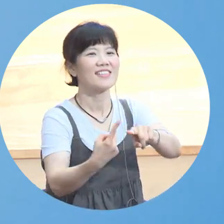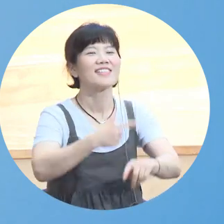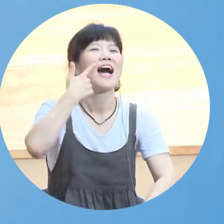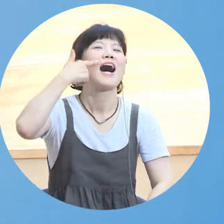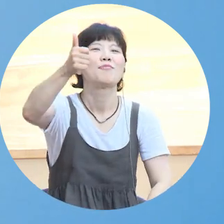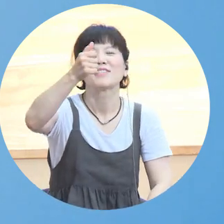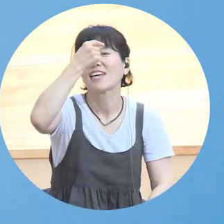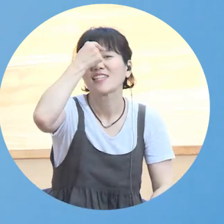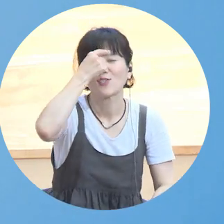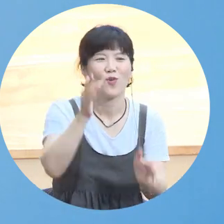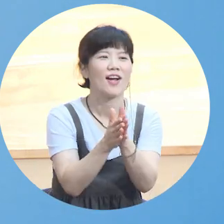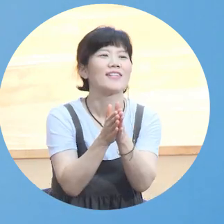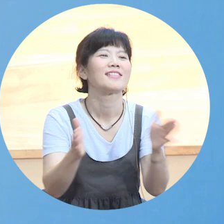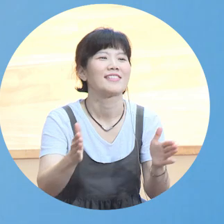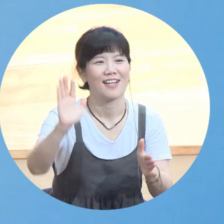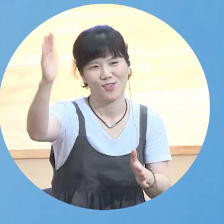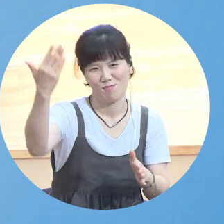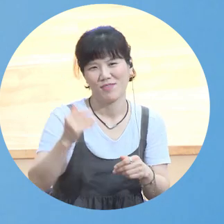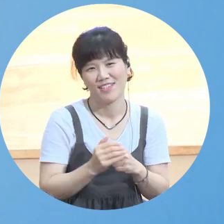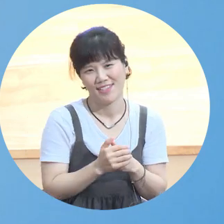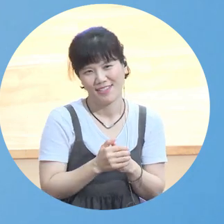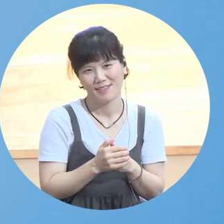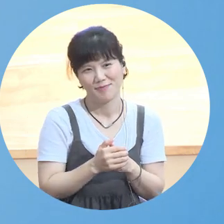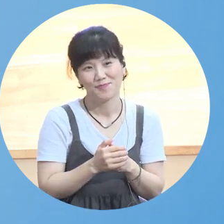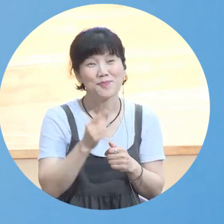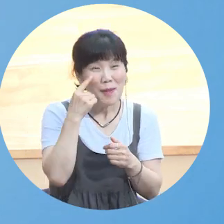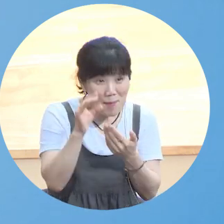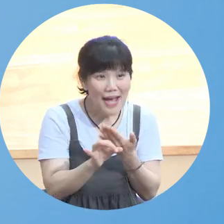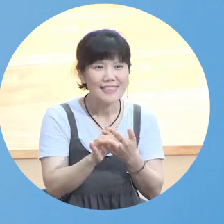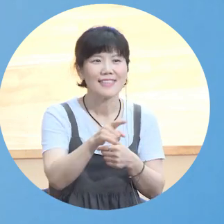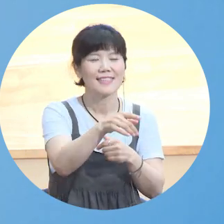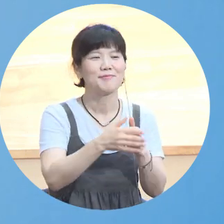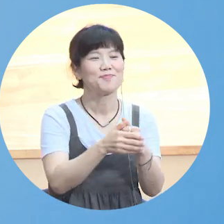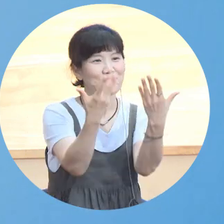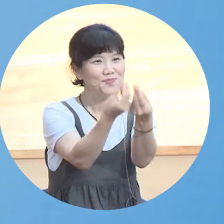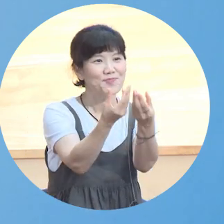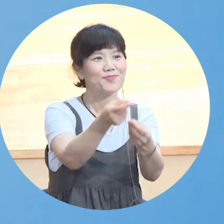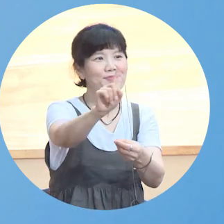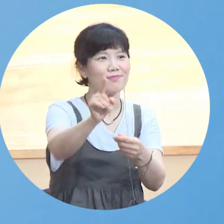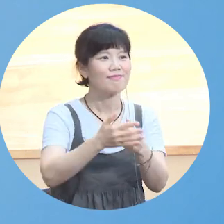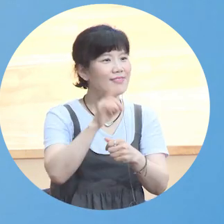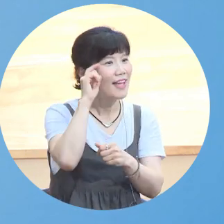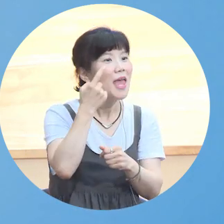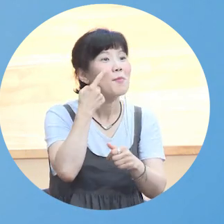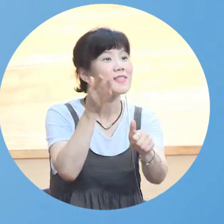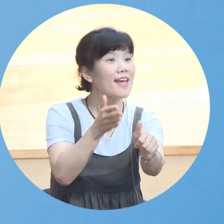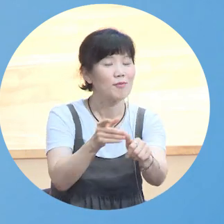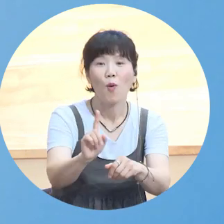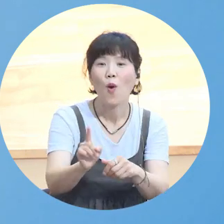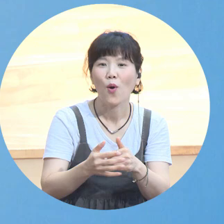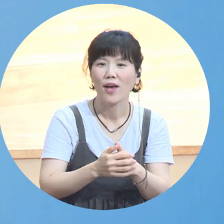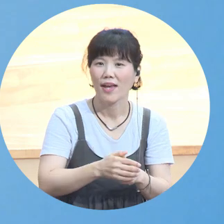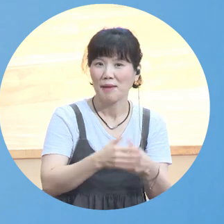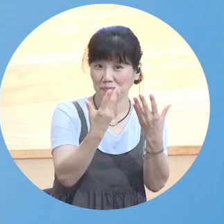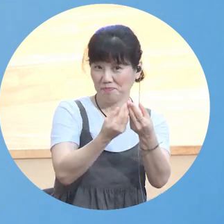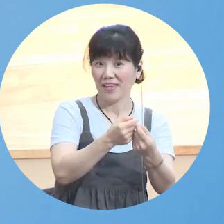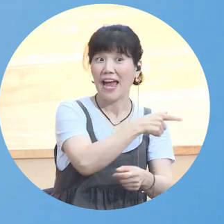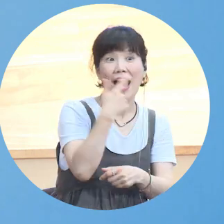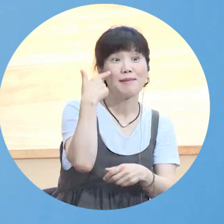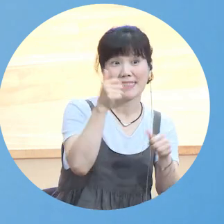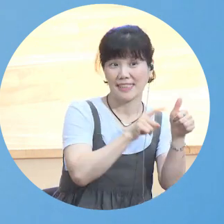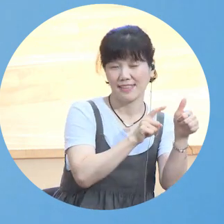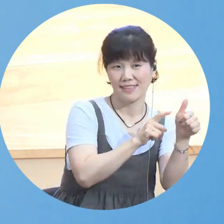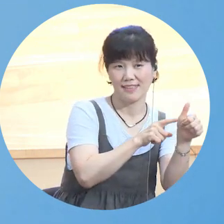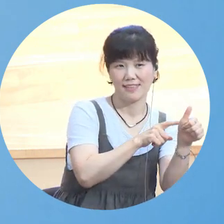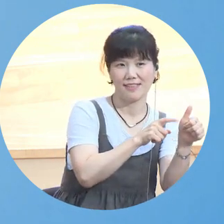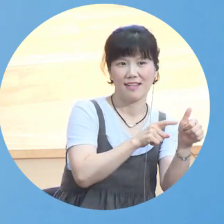장면인 거예요 여러분만 이래 가정을 좀 해 보십시다 생각해 볼 수 있고 만일 이 아버지가 말해요 아들의 병이